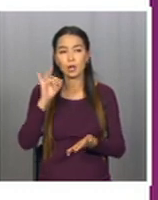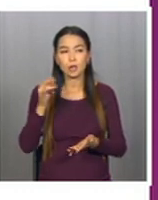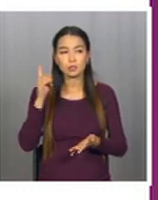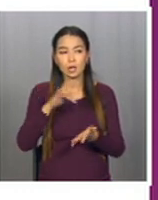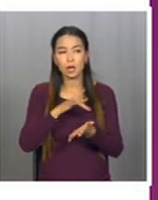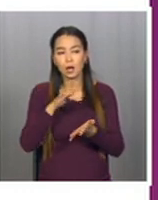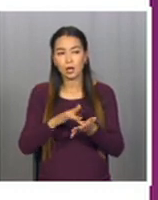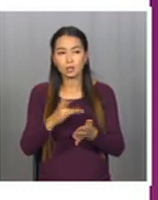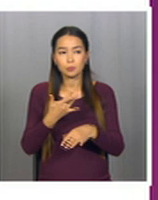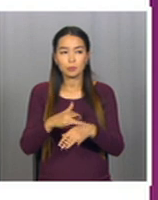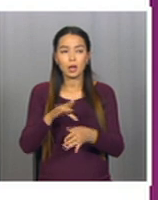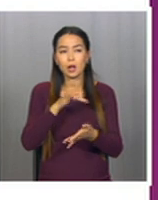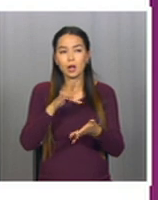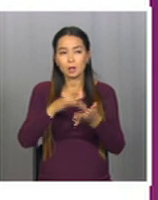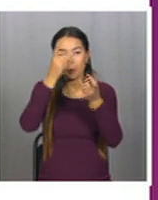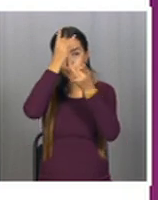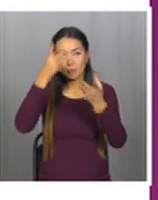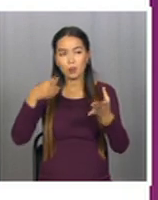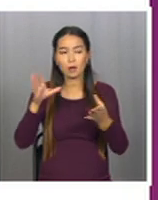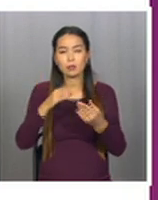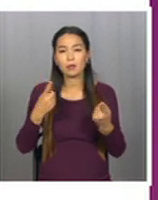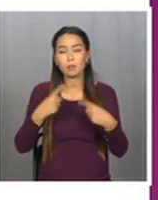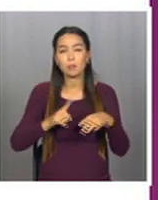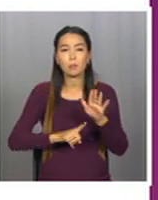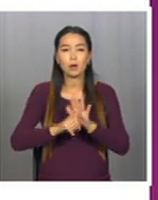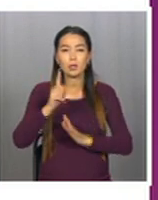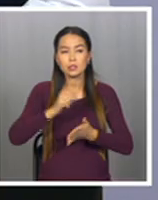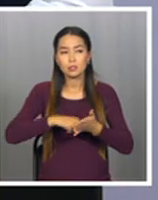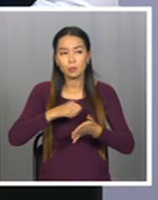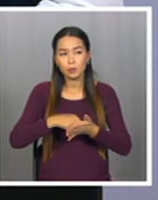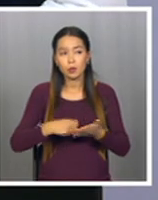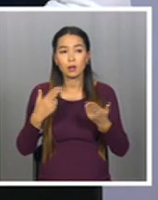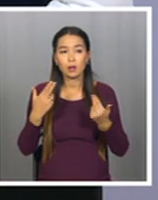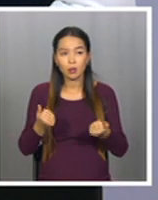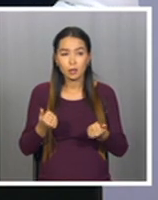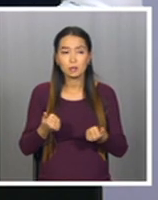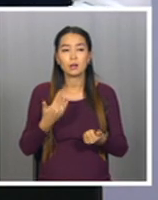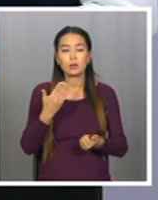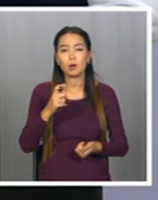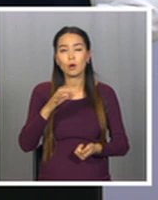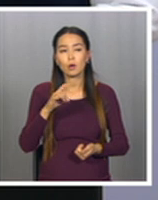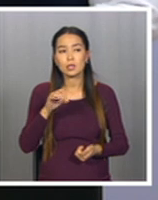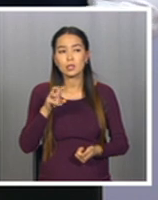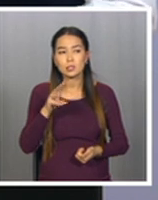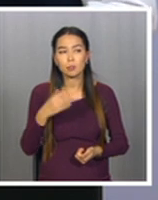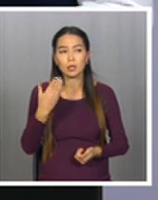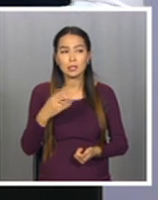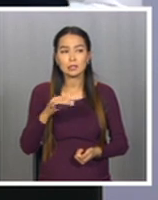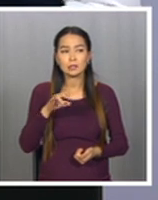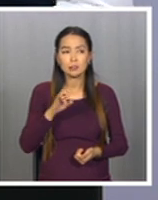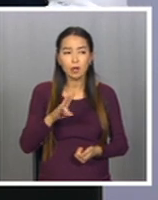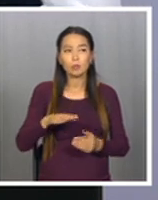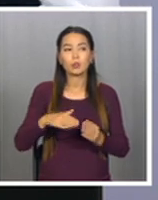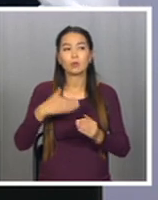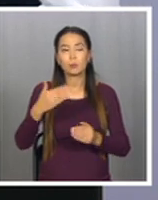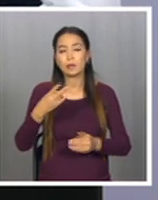қала мәдениетінің құлдырауына басты себеп болғандар, әрине алдымен Хорезмшахтың қидандармен, содан соң